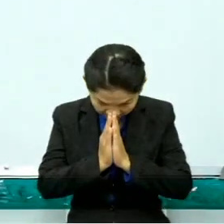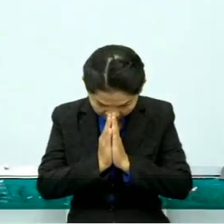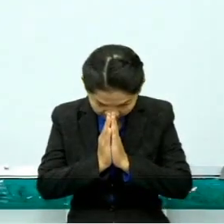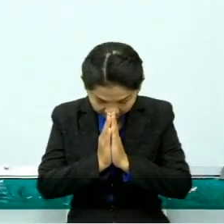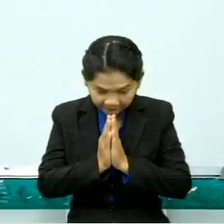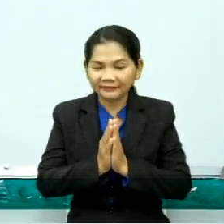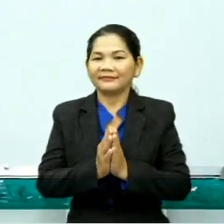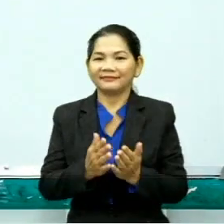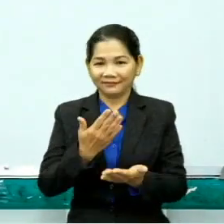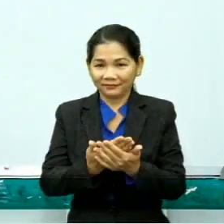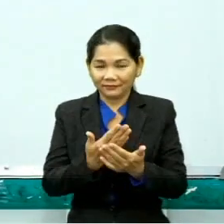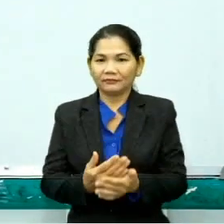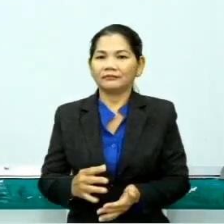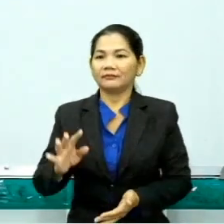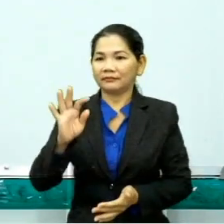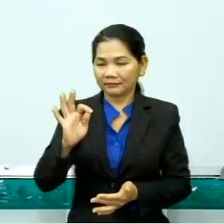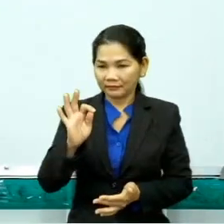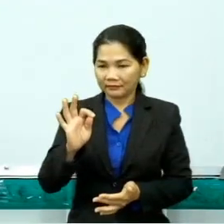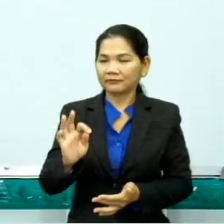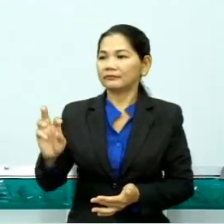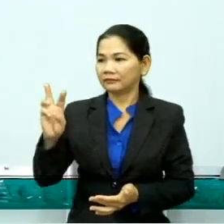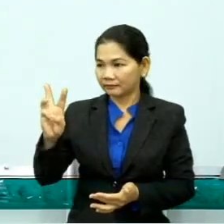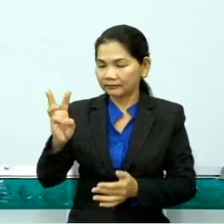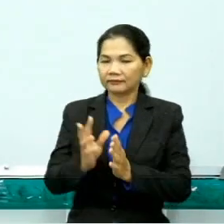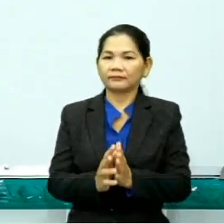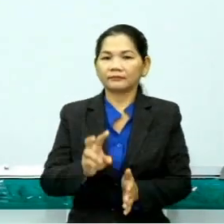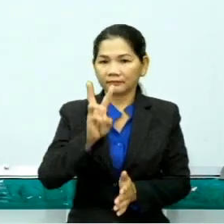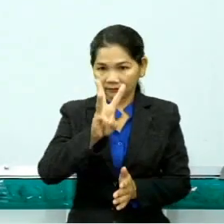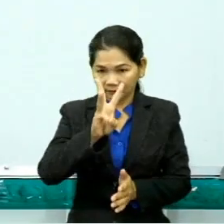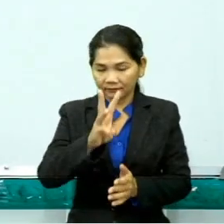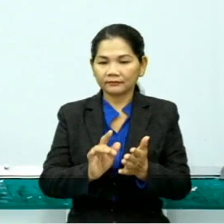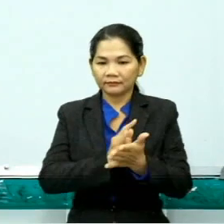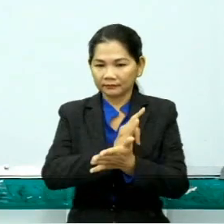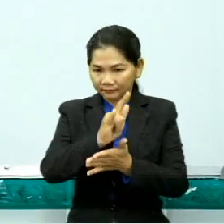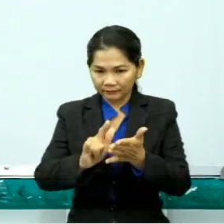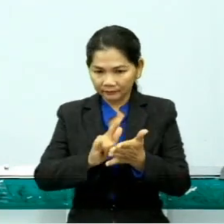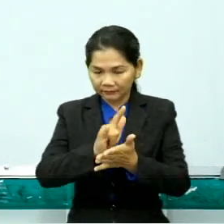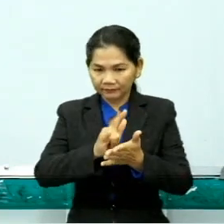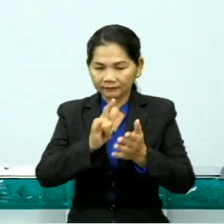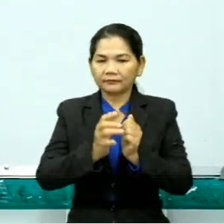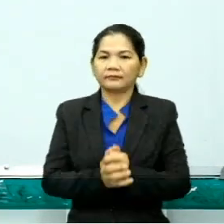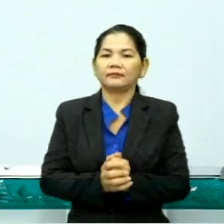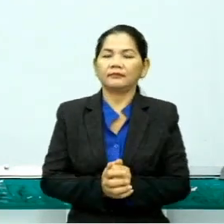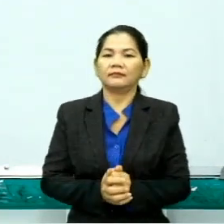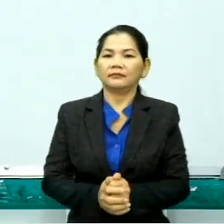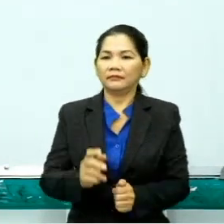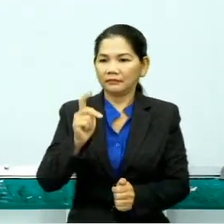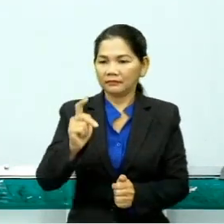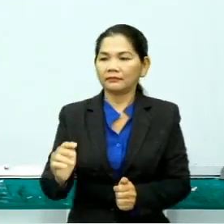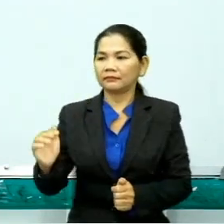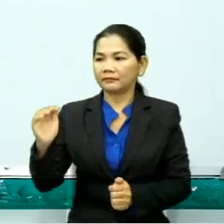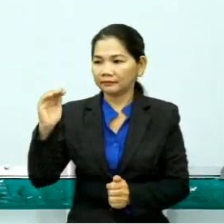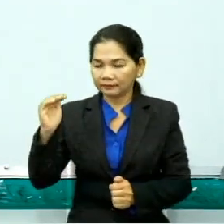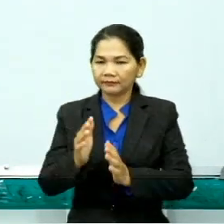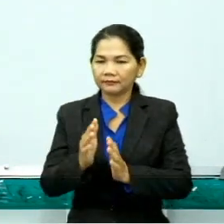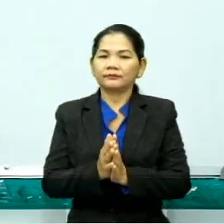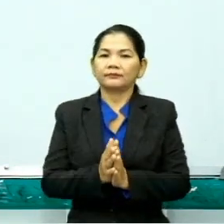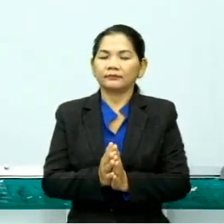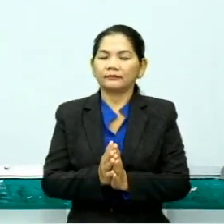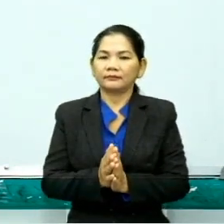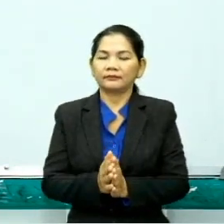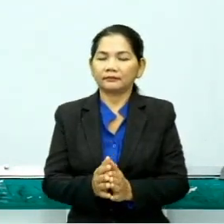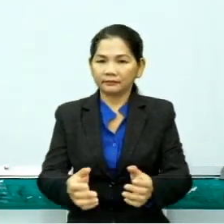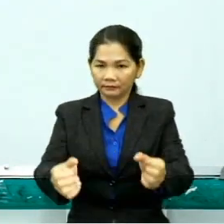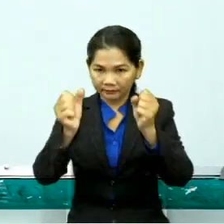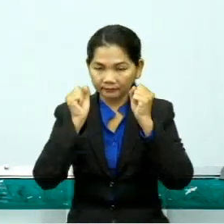Xong chụp riêng xua, nhưng khi nhóm chú mô bồn bổ rấy, chị cựu bằng riêng thân ạ tị bấy nây xe la bà thăm sạc xa kỳ rí xô văn vũng, xe lọc bà rô